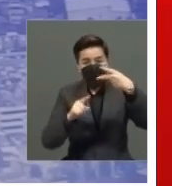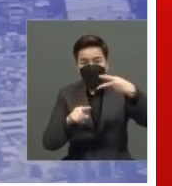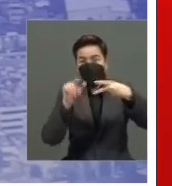หรือไม่อย่างไร